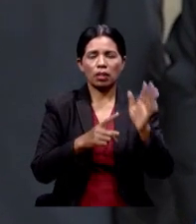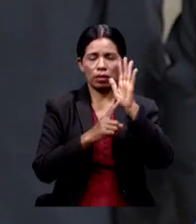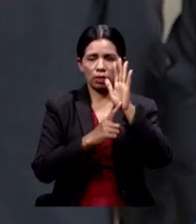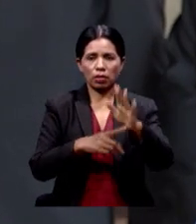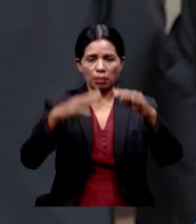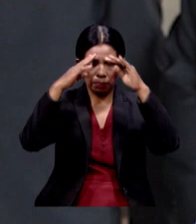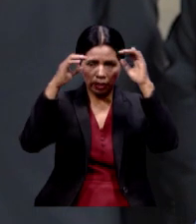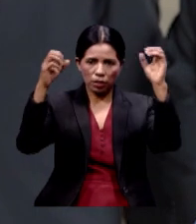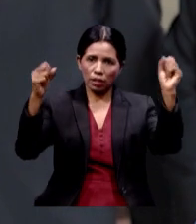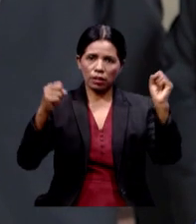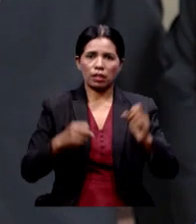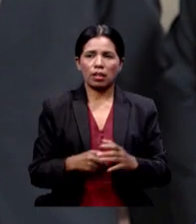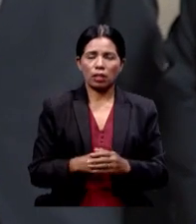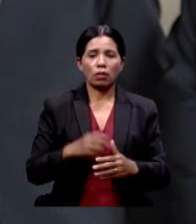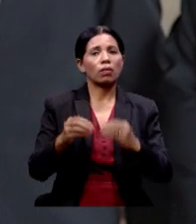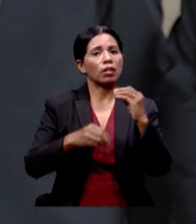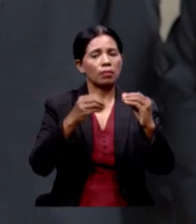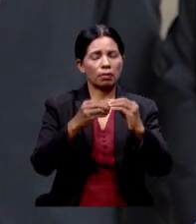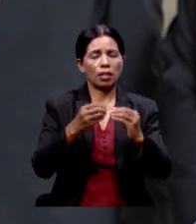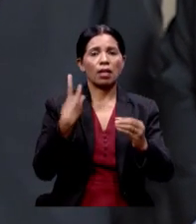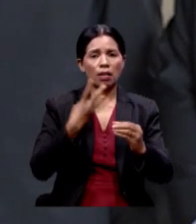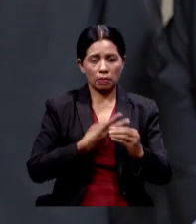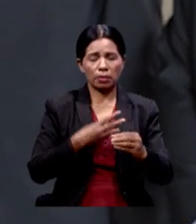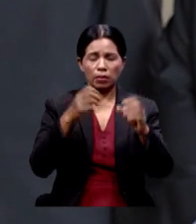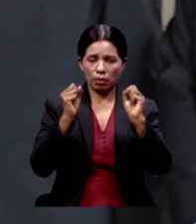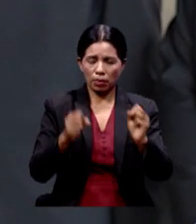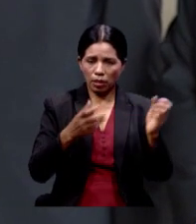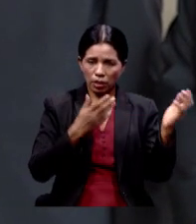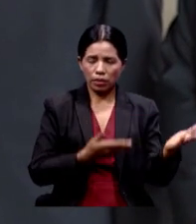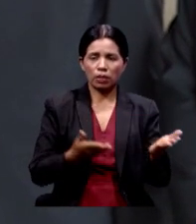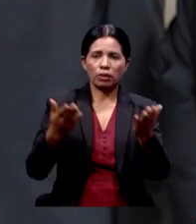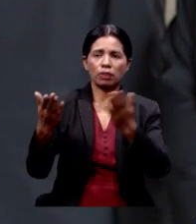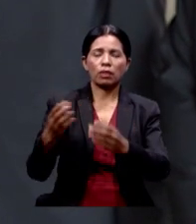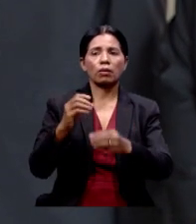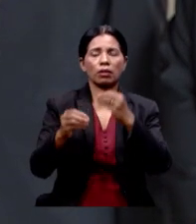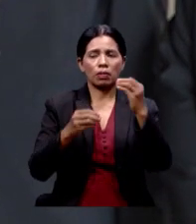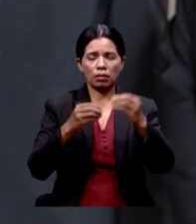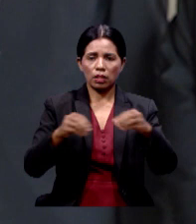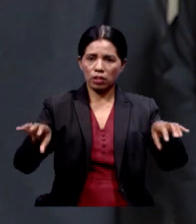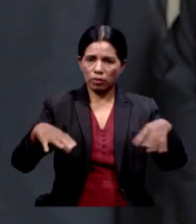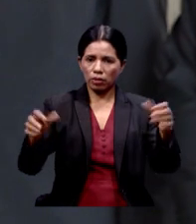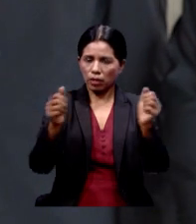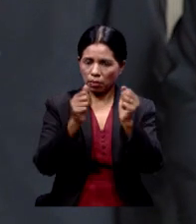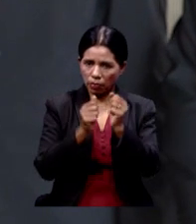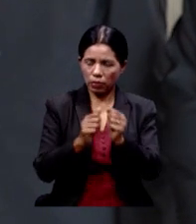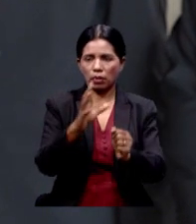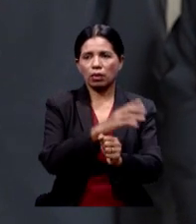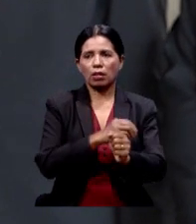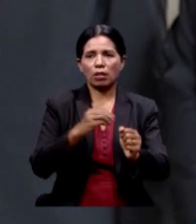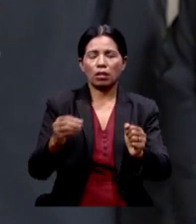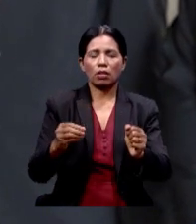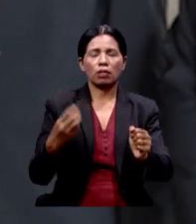Bapak Presiden bahwa kami juga mengeksplorasi berbagai kemungkinan kerjasama dan kolaborasi di dalam